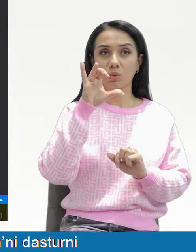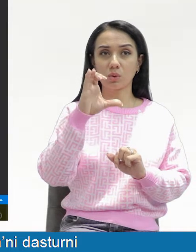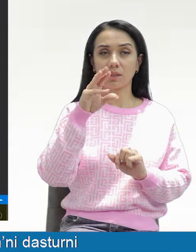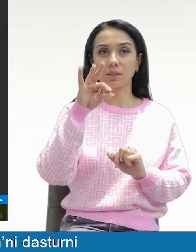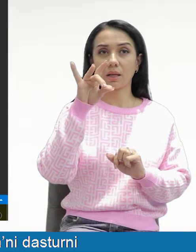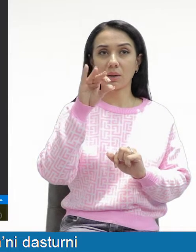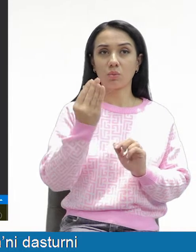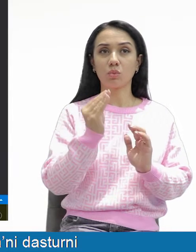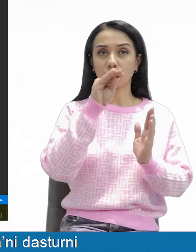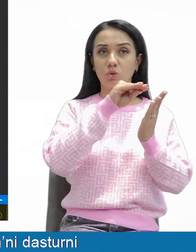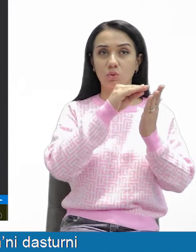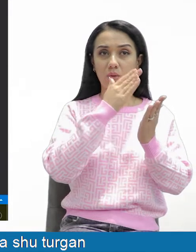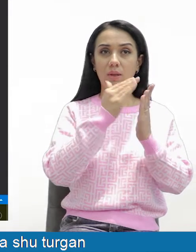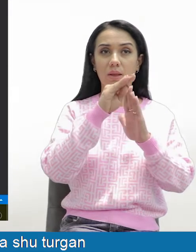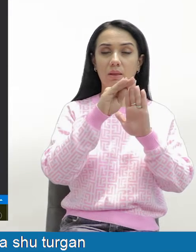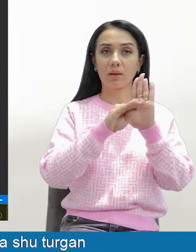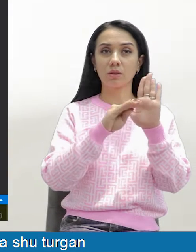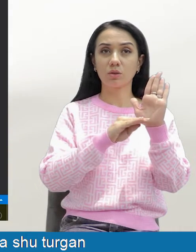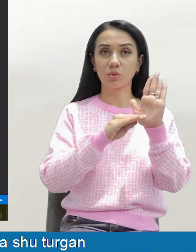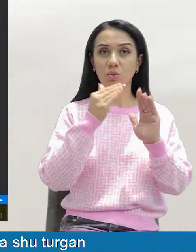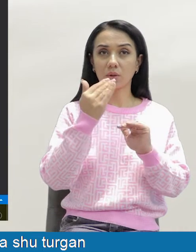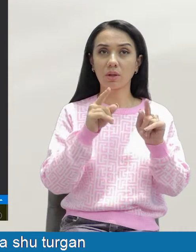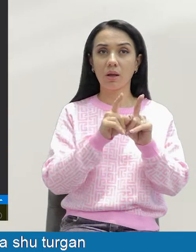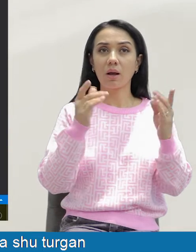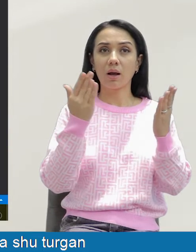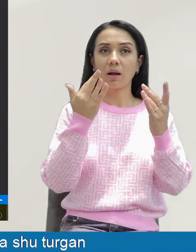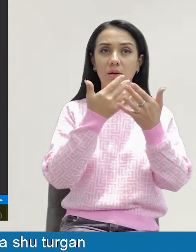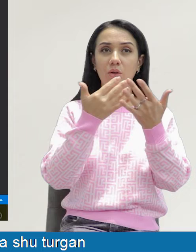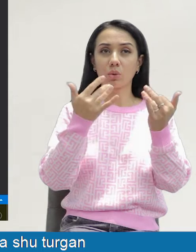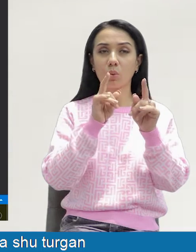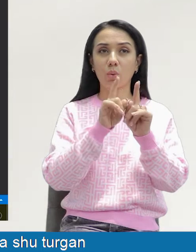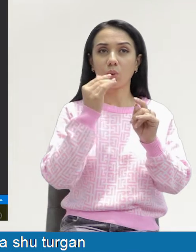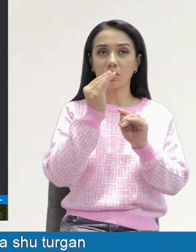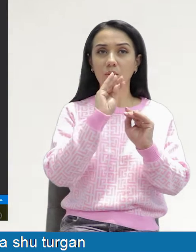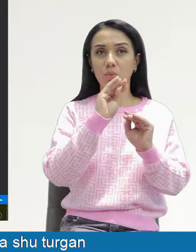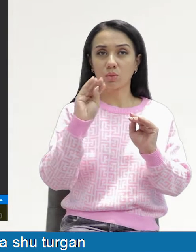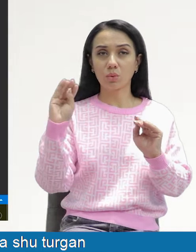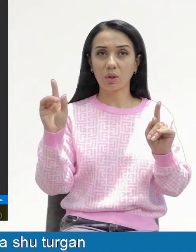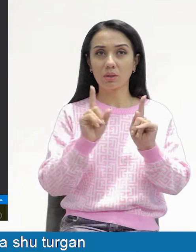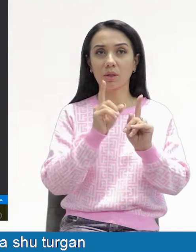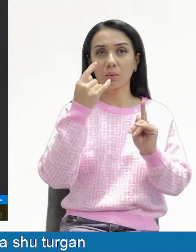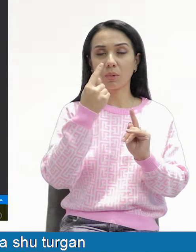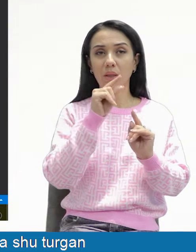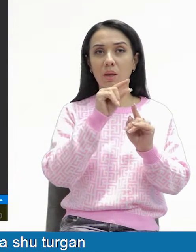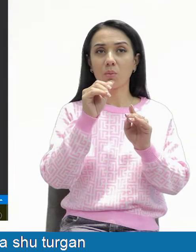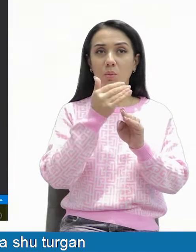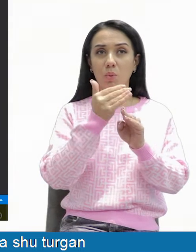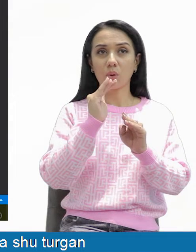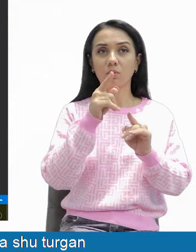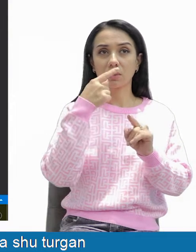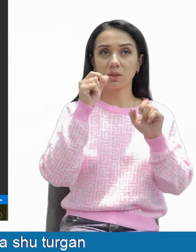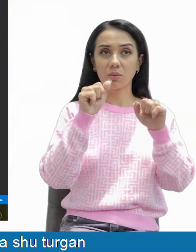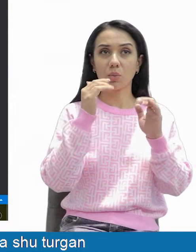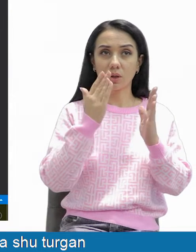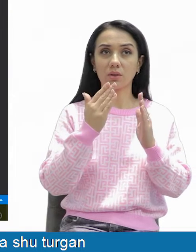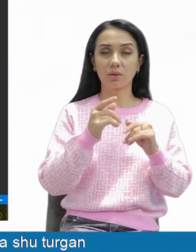Ya'ni dasturni qanaqadir qurollari turadigan bitta bo'lim desak ham bo'ladi. Mana